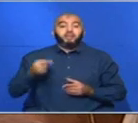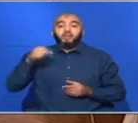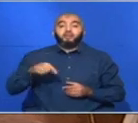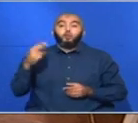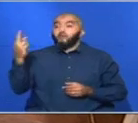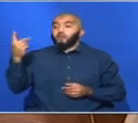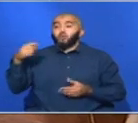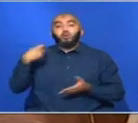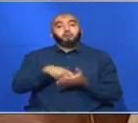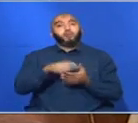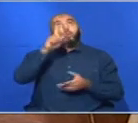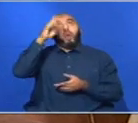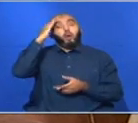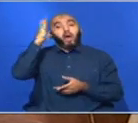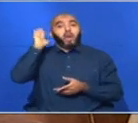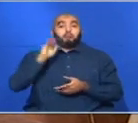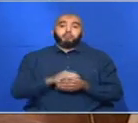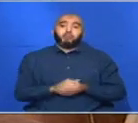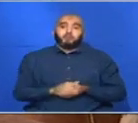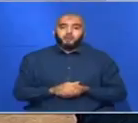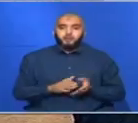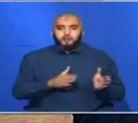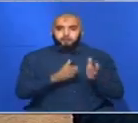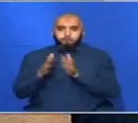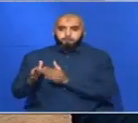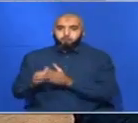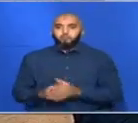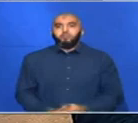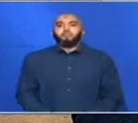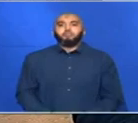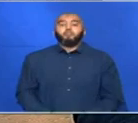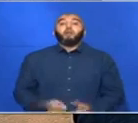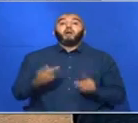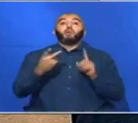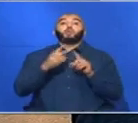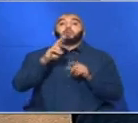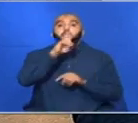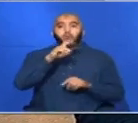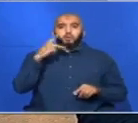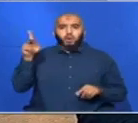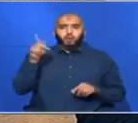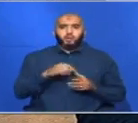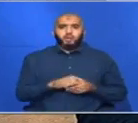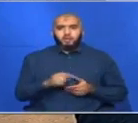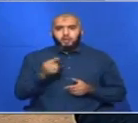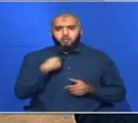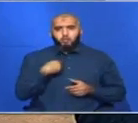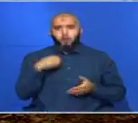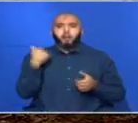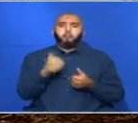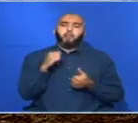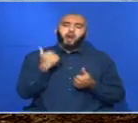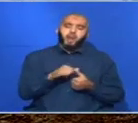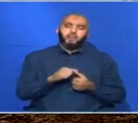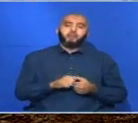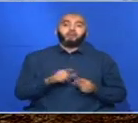الشريكاني والله اعلم الله يبارك فيكم ان شاء الله سؤاله الثاني مرتبط بمرض مزمن اصابه في رمضان